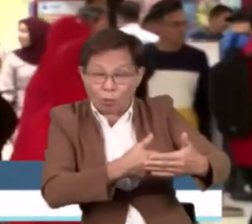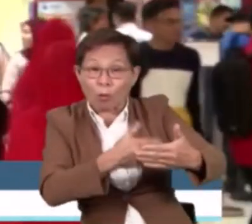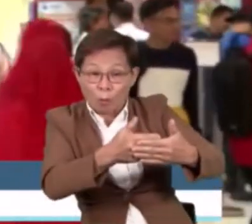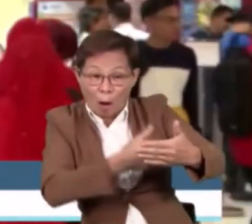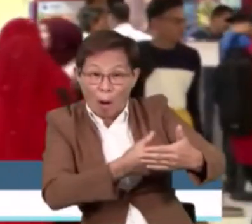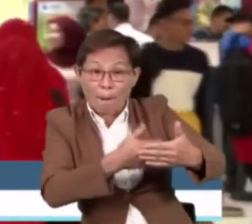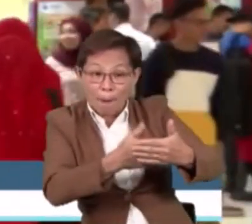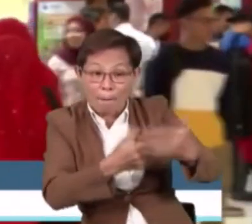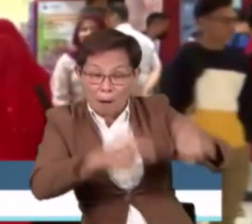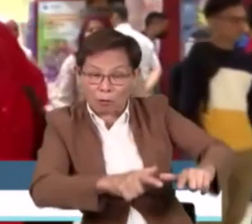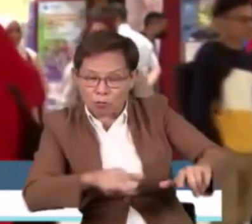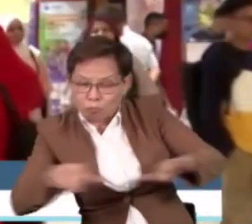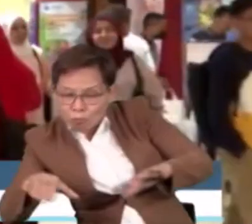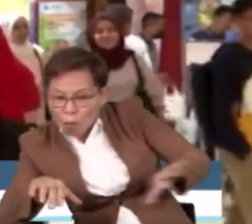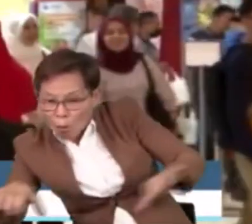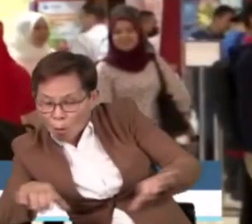isu-isu